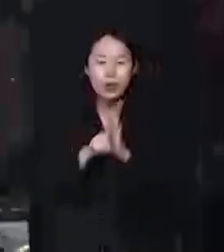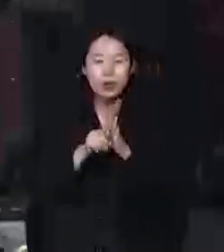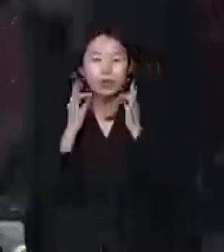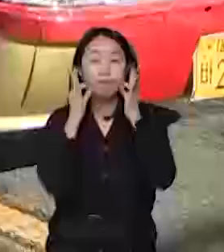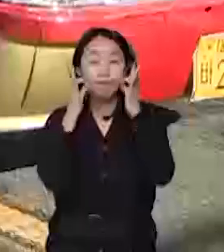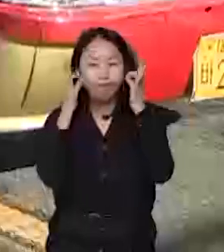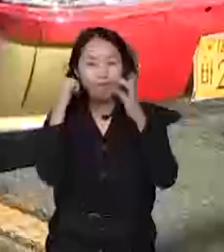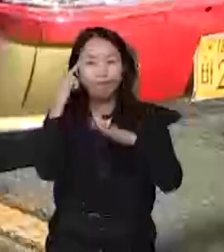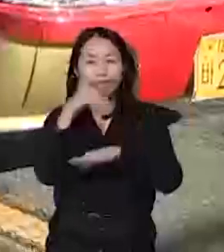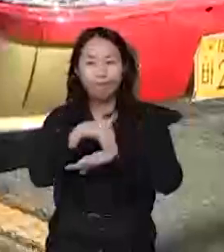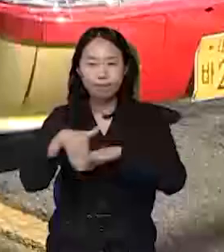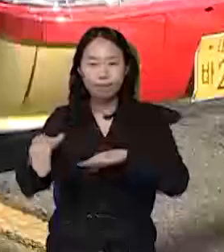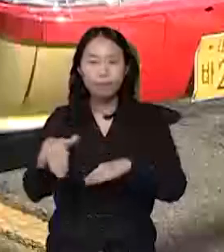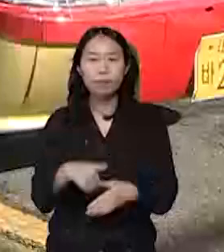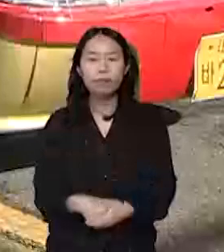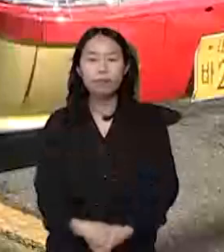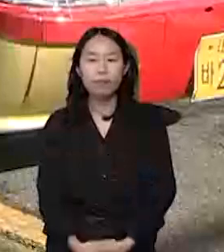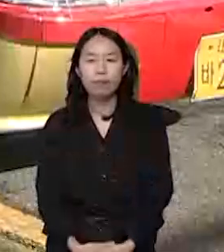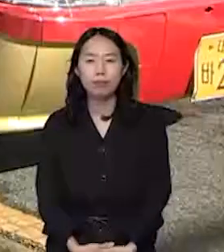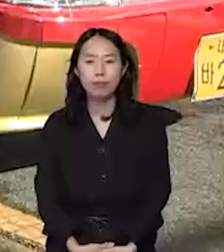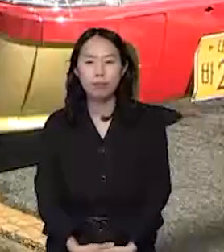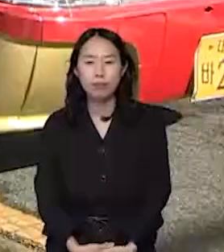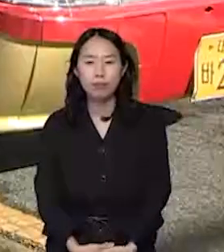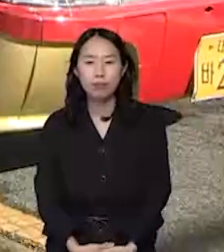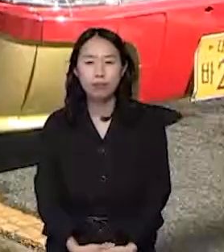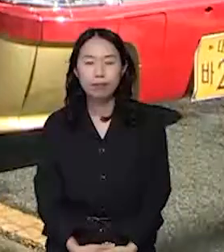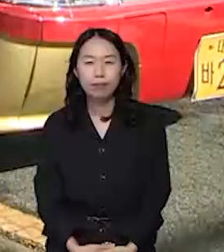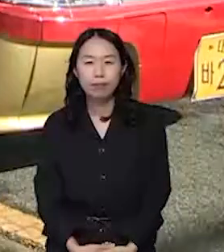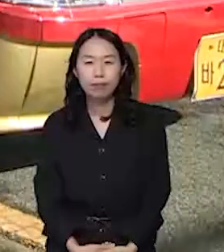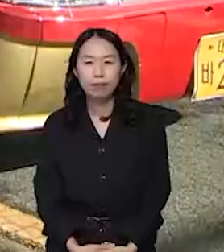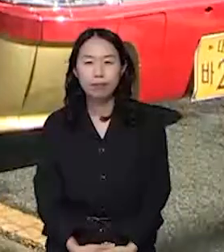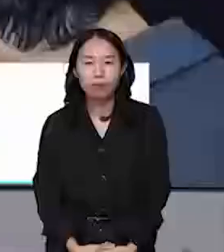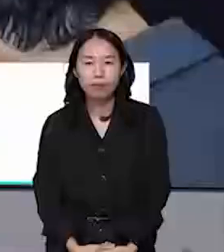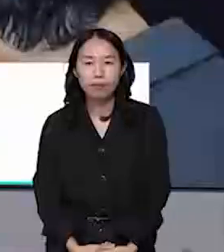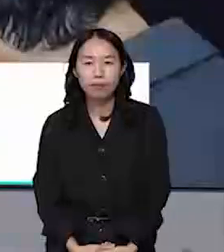투자에 나설 계획입니다. KBC 이동근입니다.